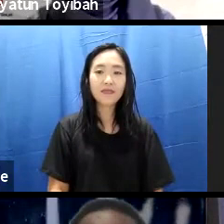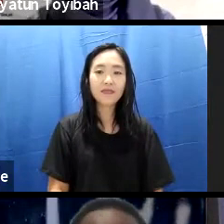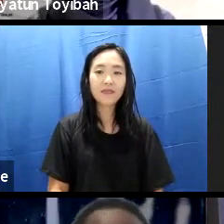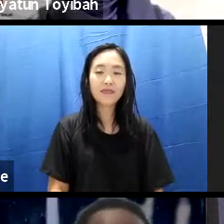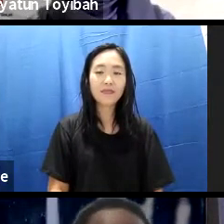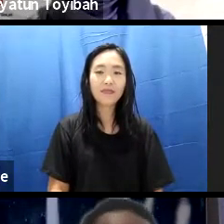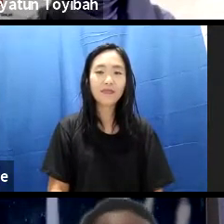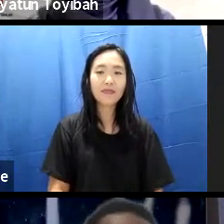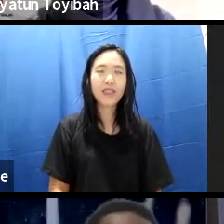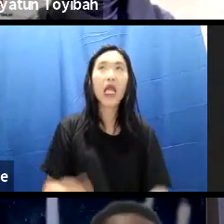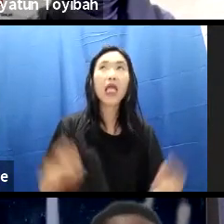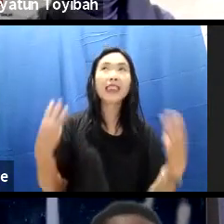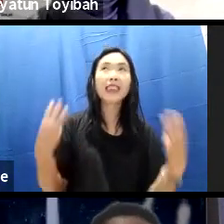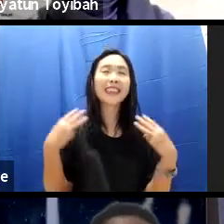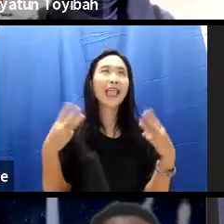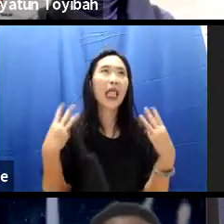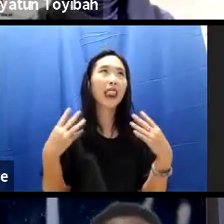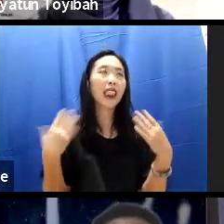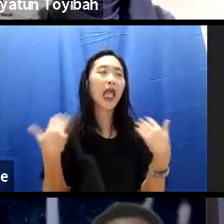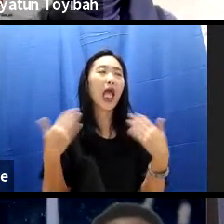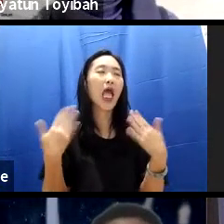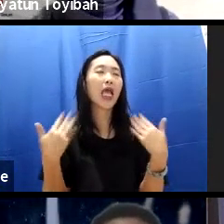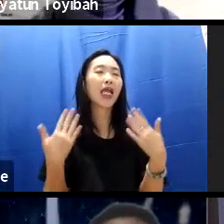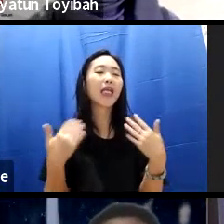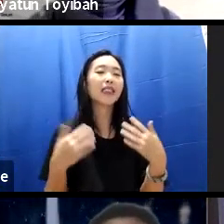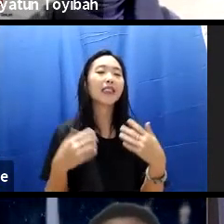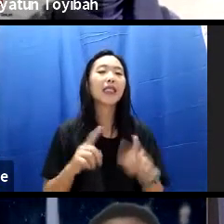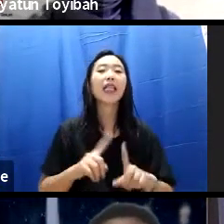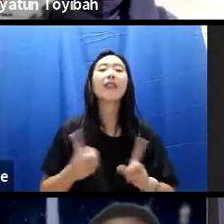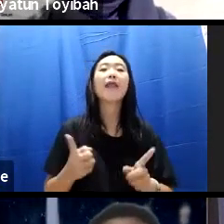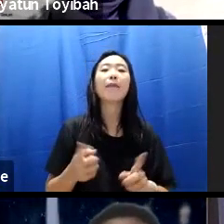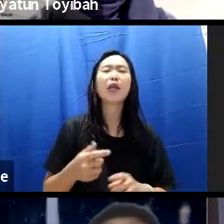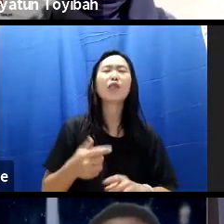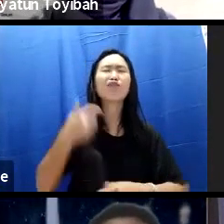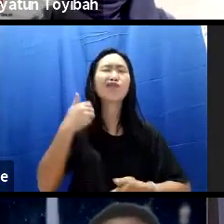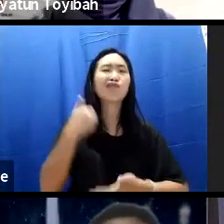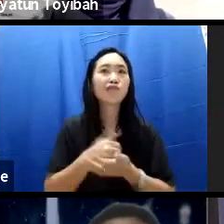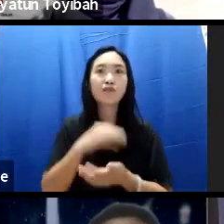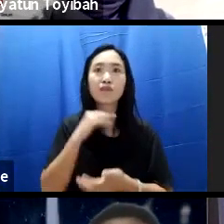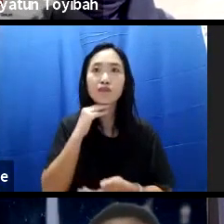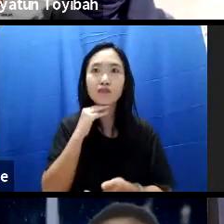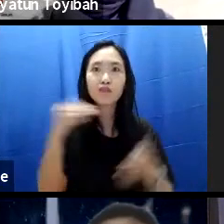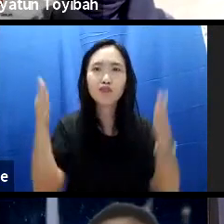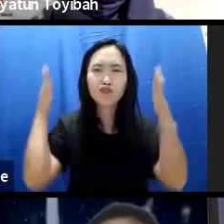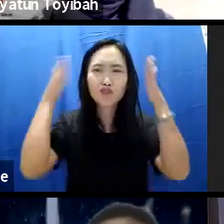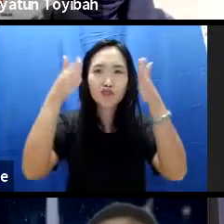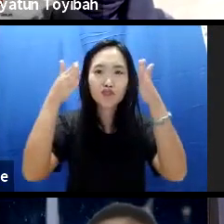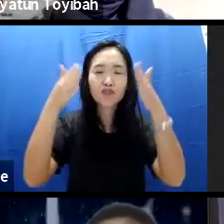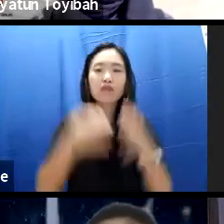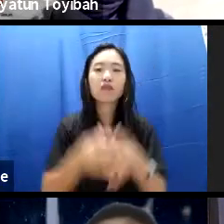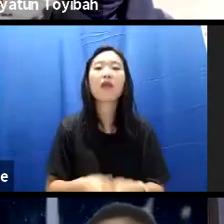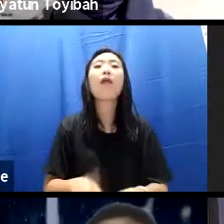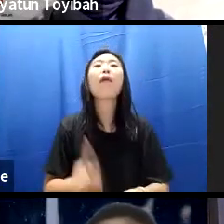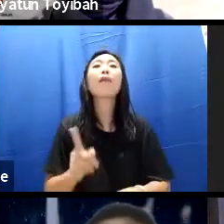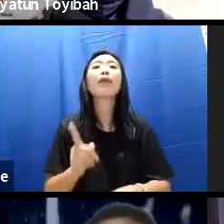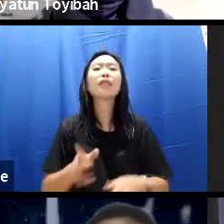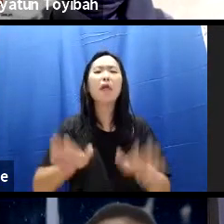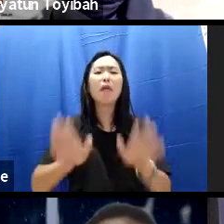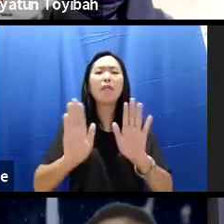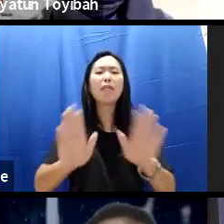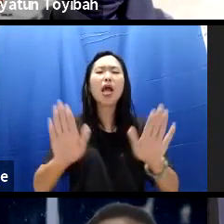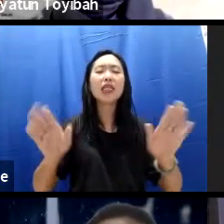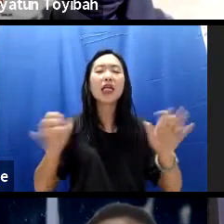santai tapi serius, mudah-mudahan semua bisa mengambil banyak informasi dan juga pelajaran